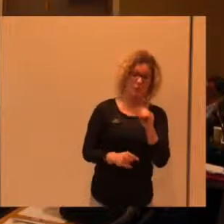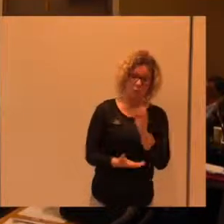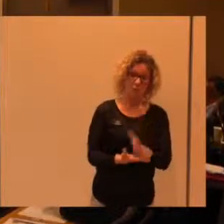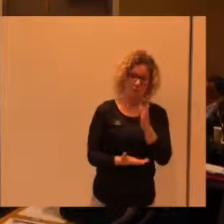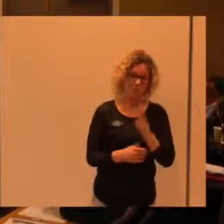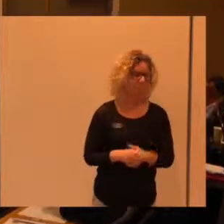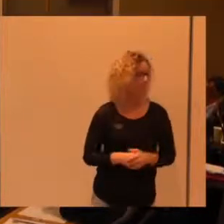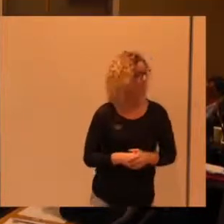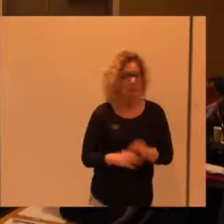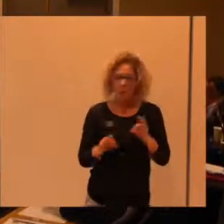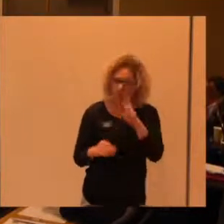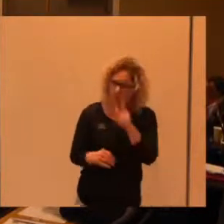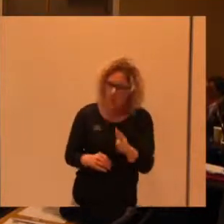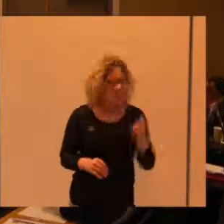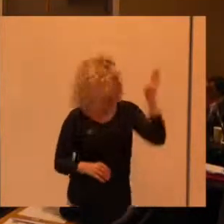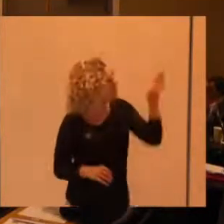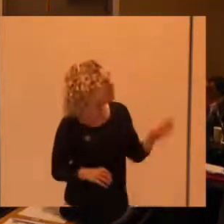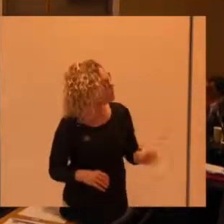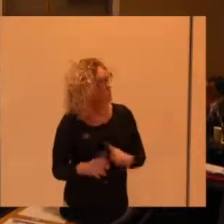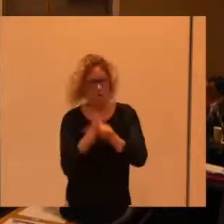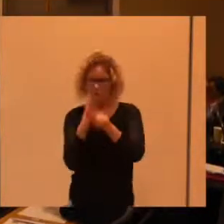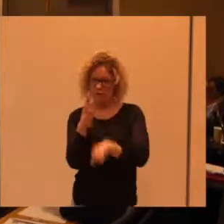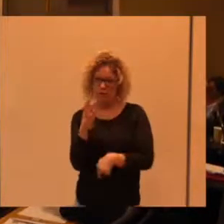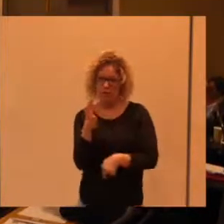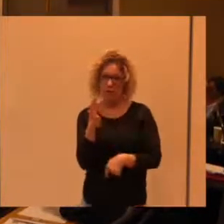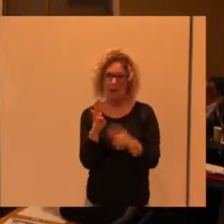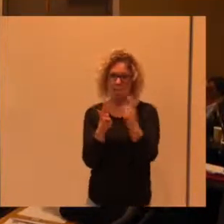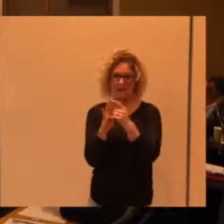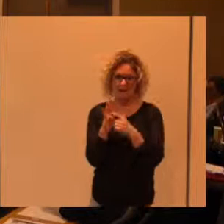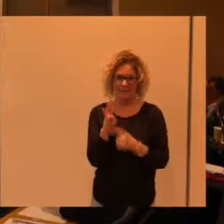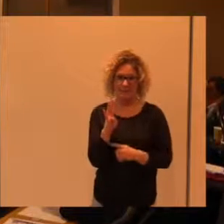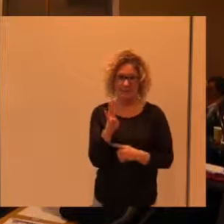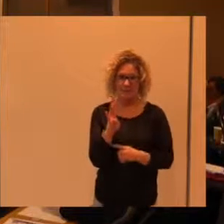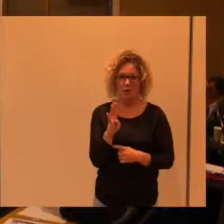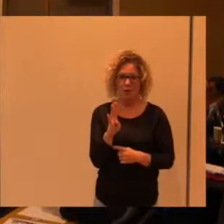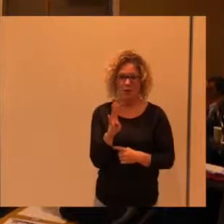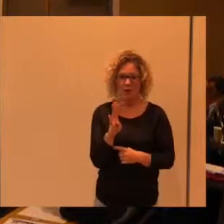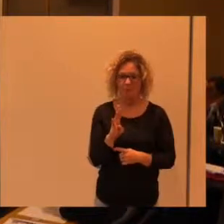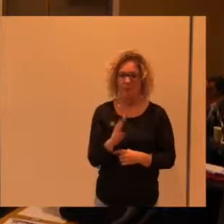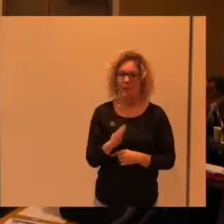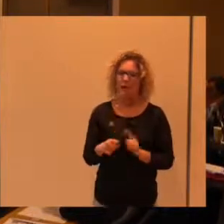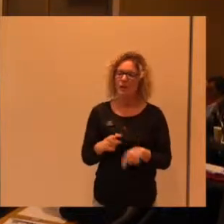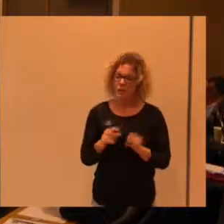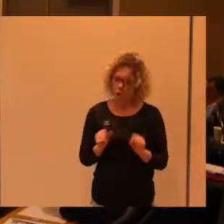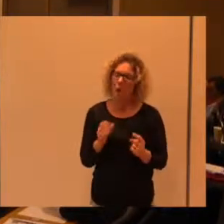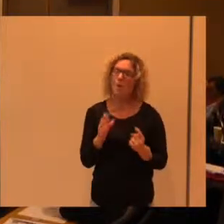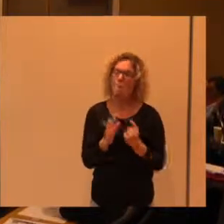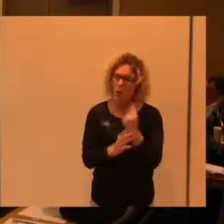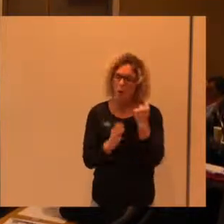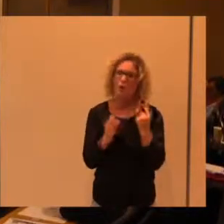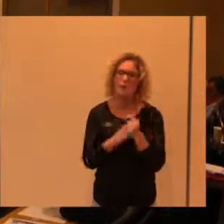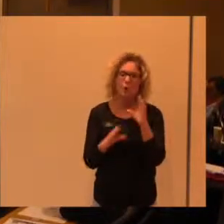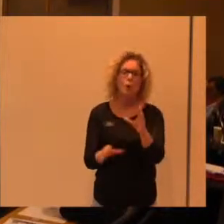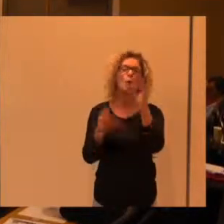Och hur ser den där ut då? Jo, den har fyra principer. Ni kan börja där. Man pratar om att saker ska vara möjliga att